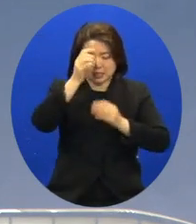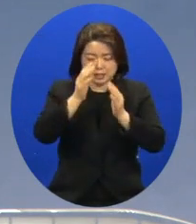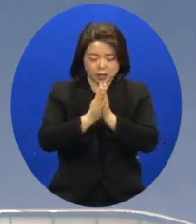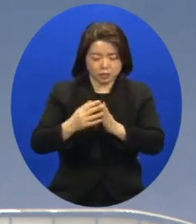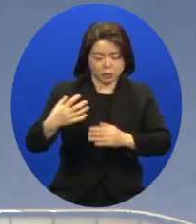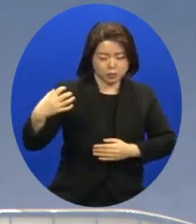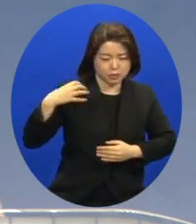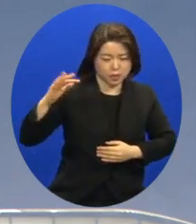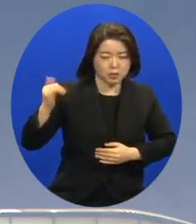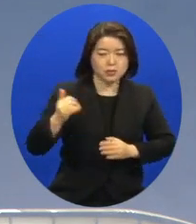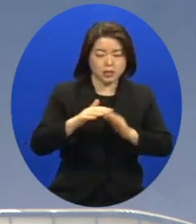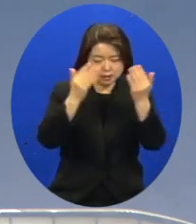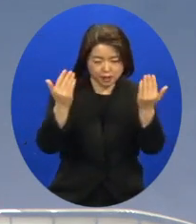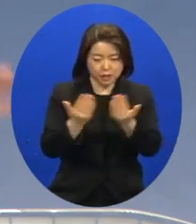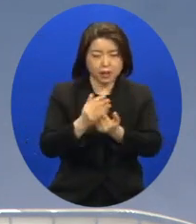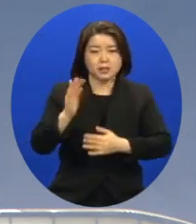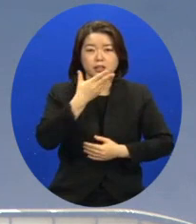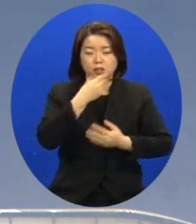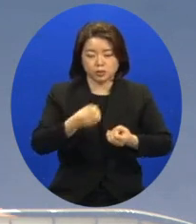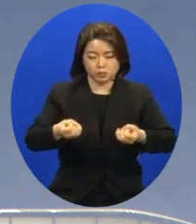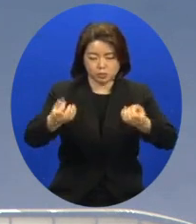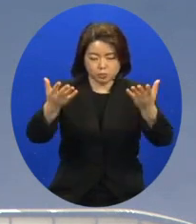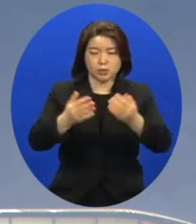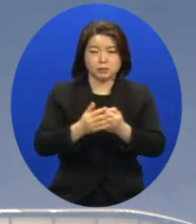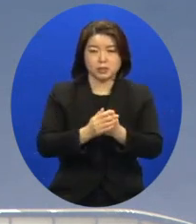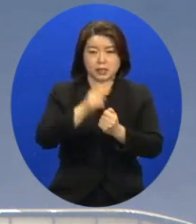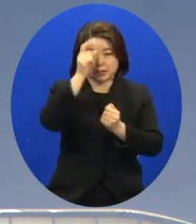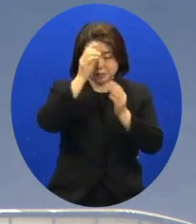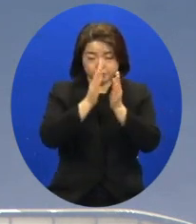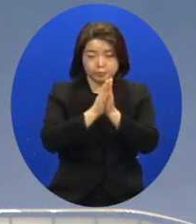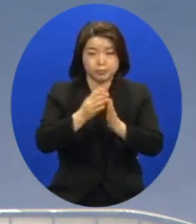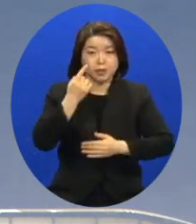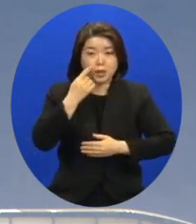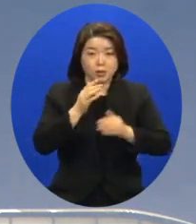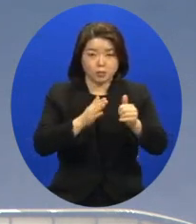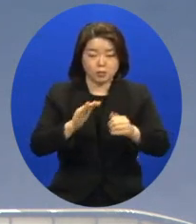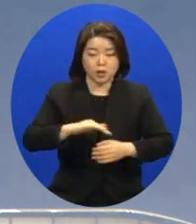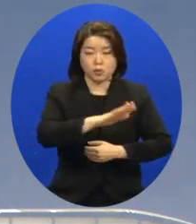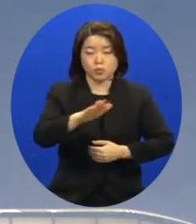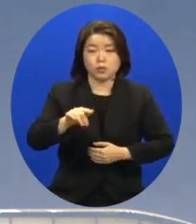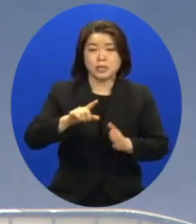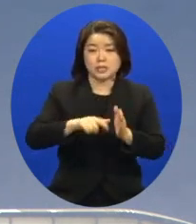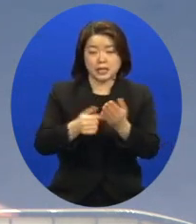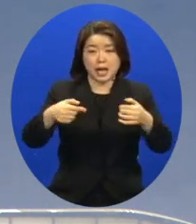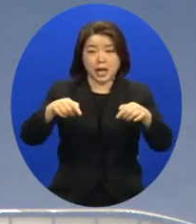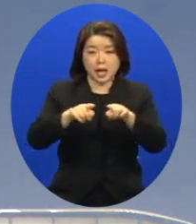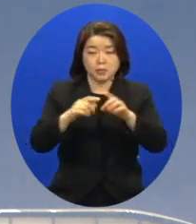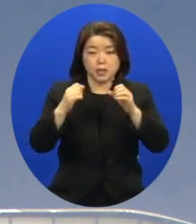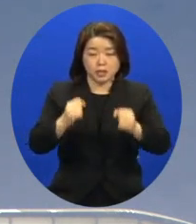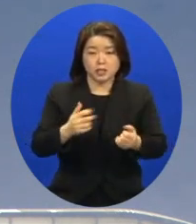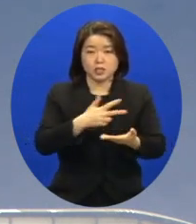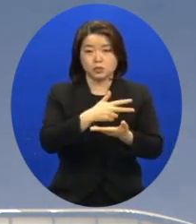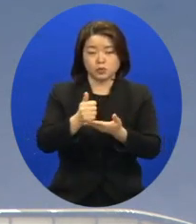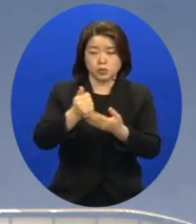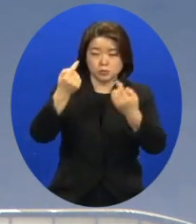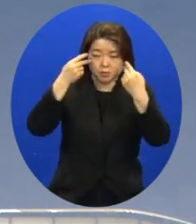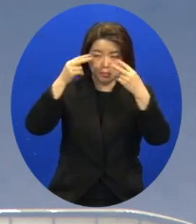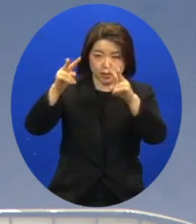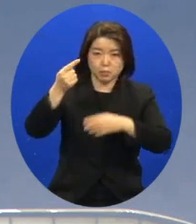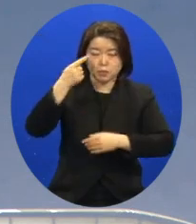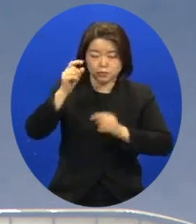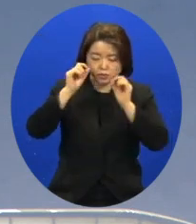다 되시기를 축원합니다. 기도합시다. 우리 시간 다 함께 우리와 함께 계시는 주님을 바라보는